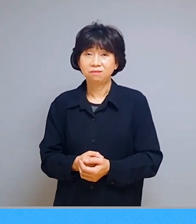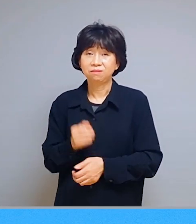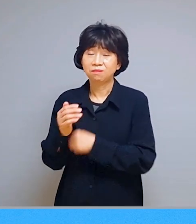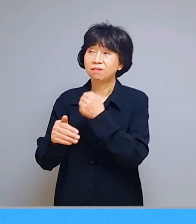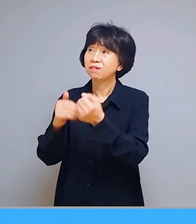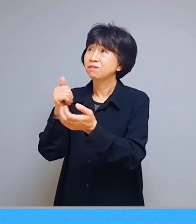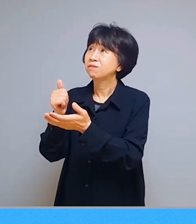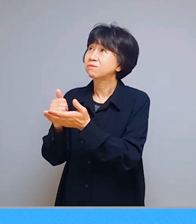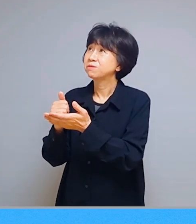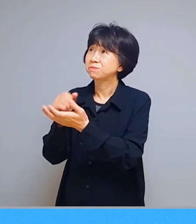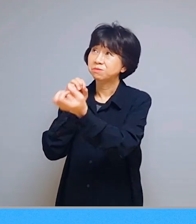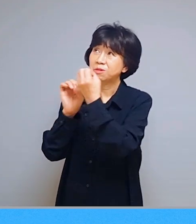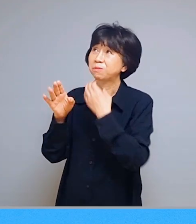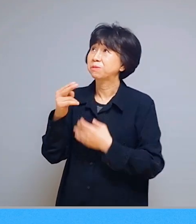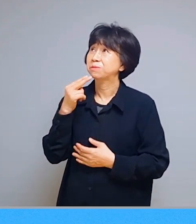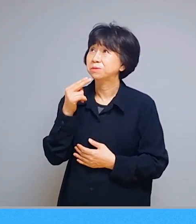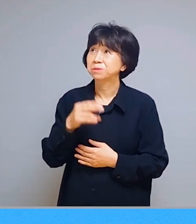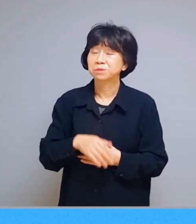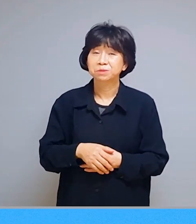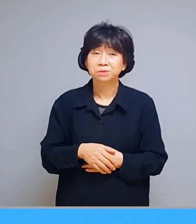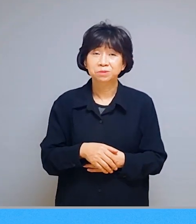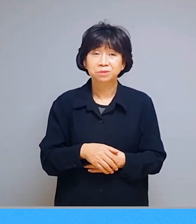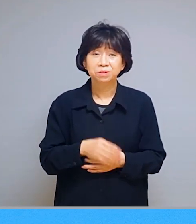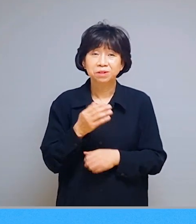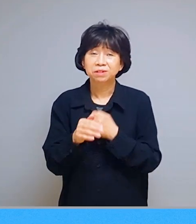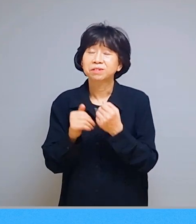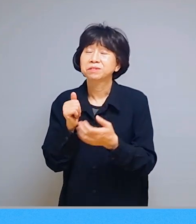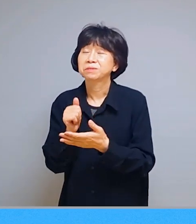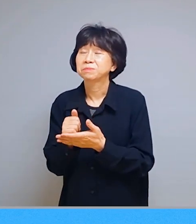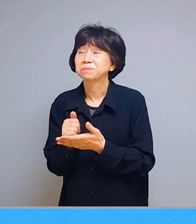이 신자가 하나님,